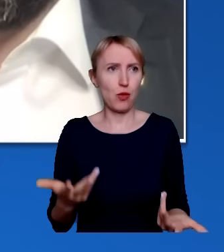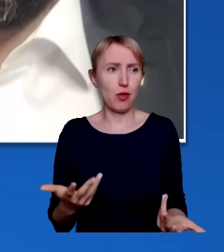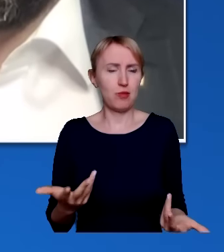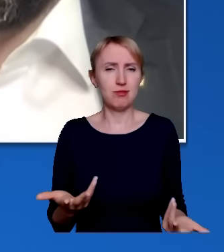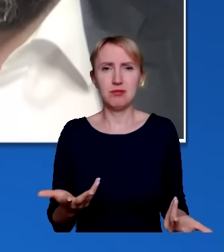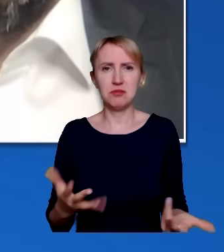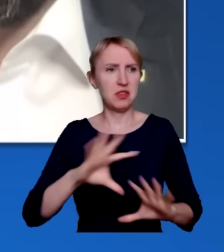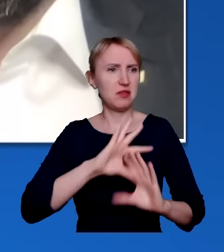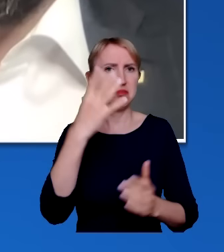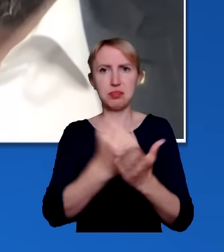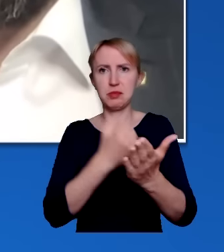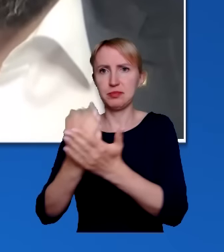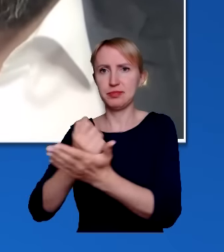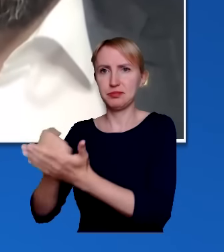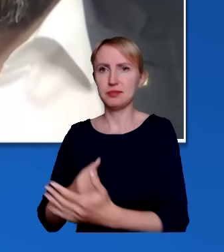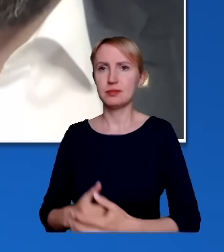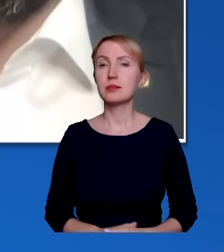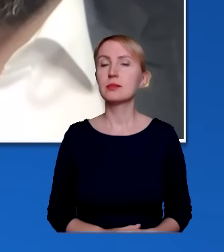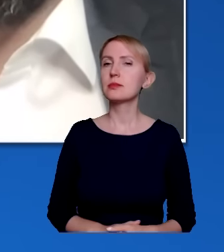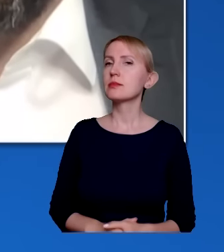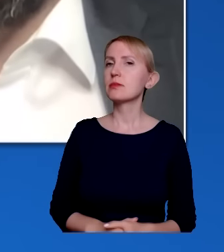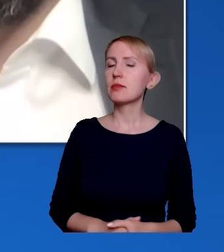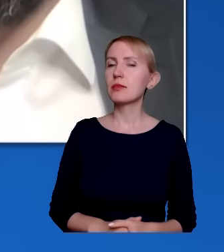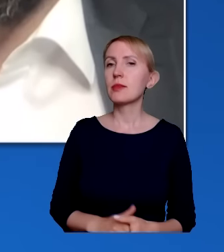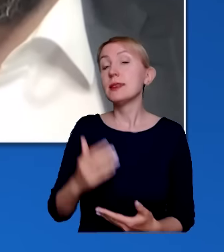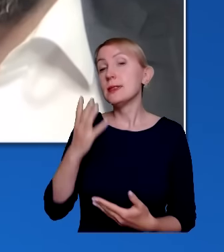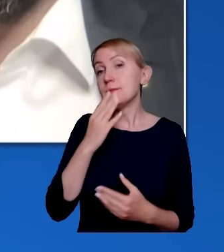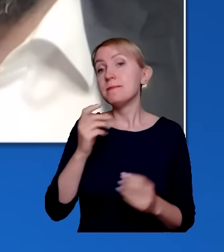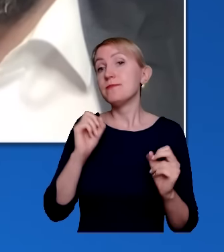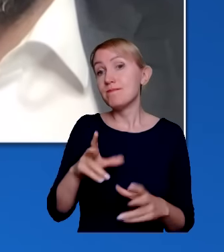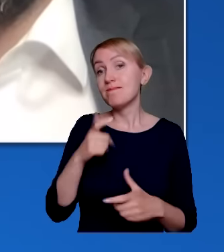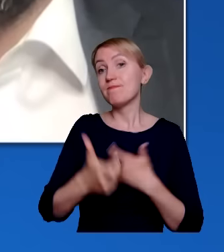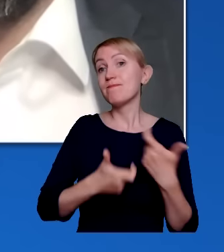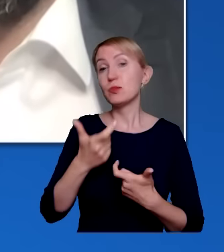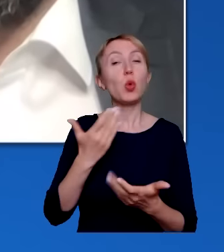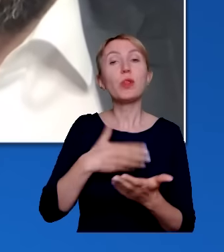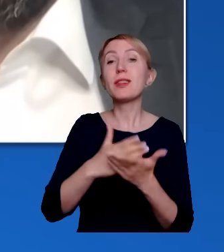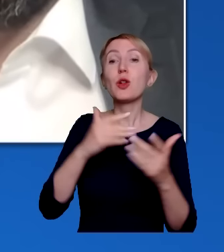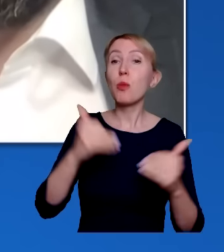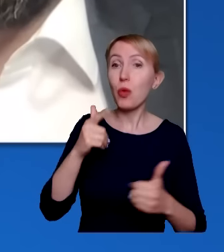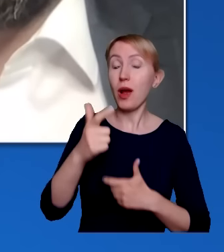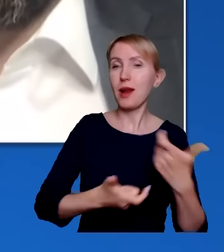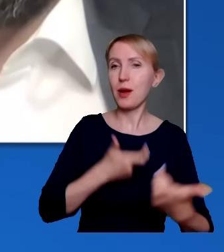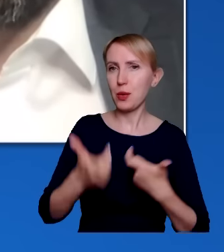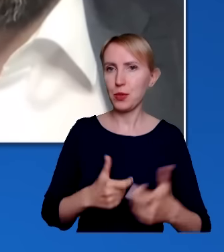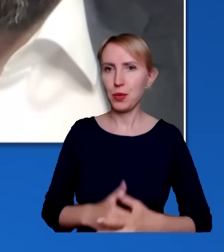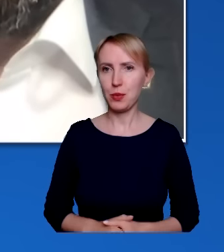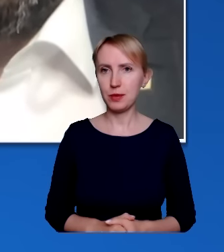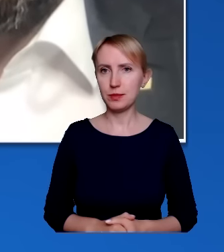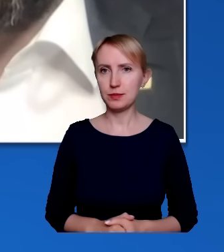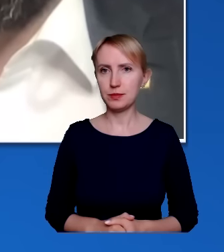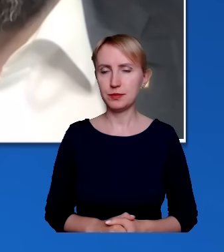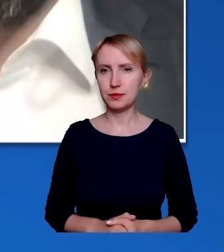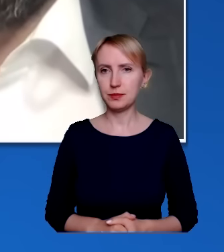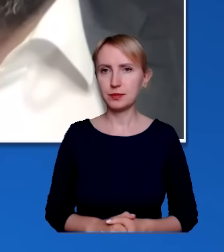najlepsze No na to na to wygląda że hulają nie tylko mogą tylko tylko hulają że ta Kasta